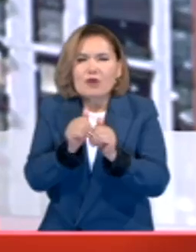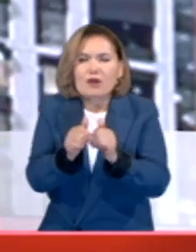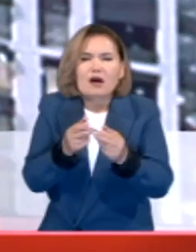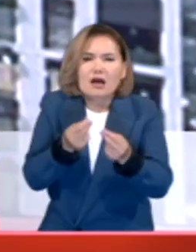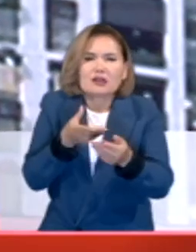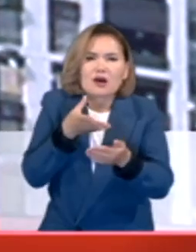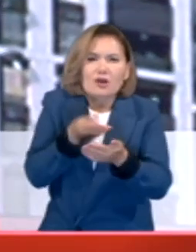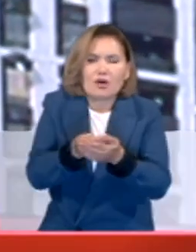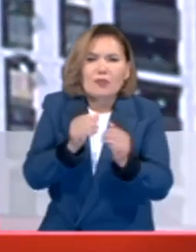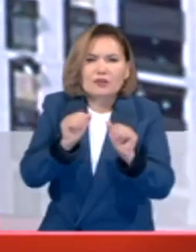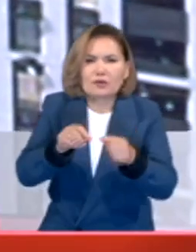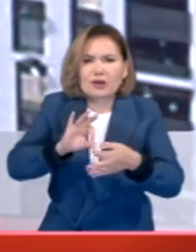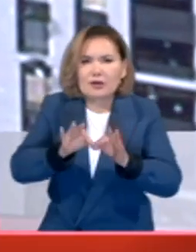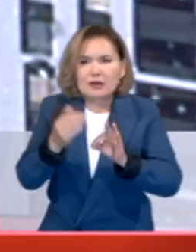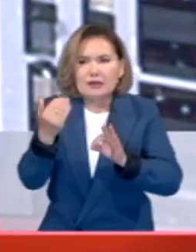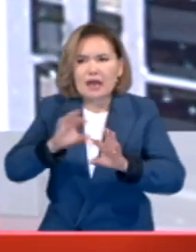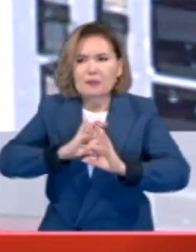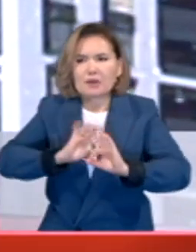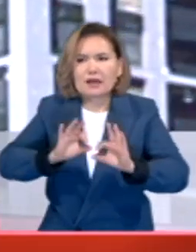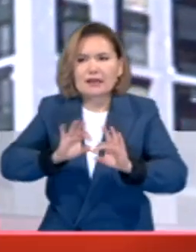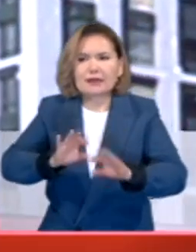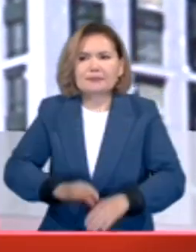Әріптесім Әйгерім Ердәулет жалғастырады.